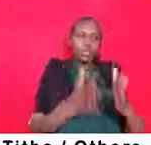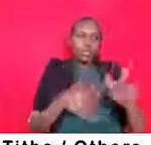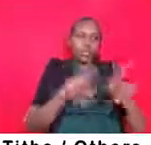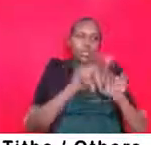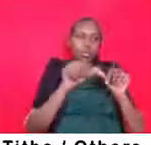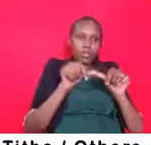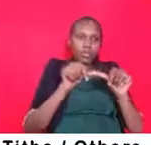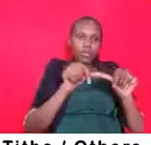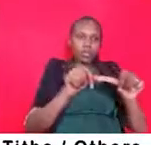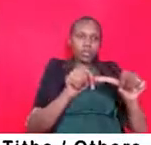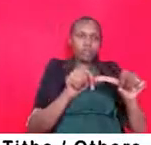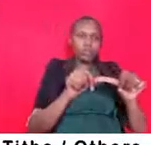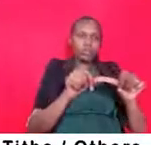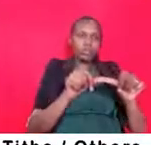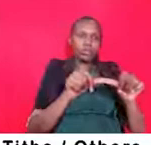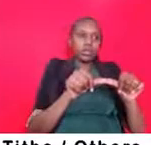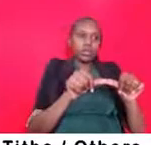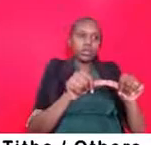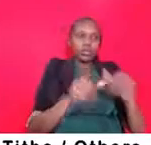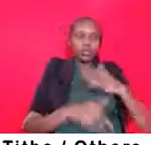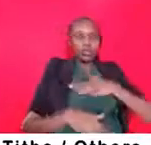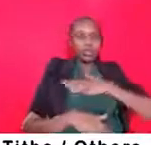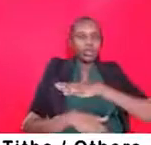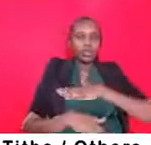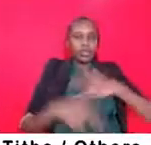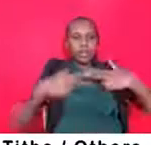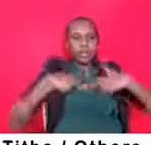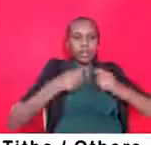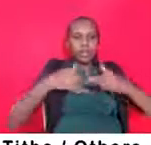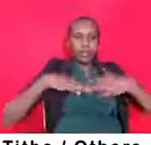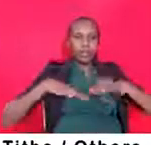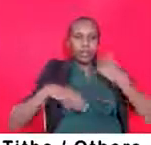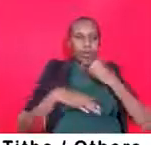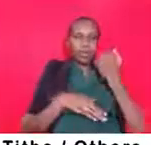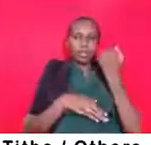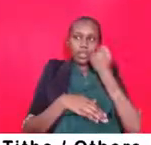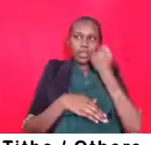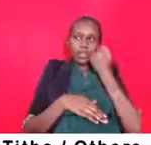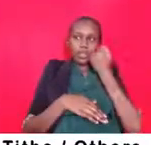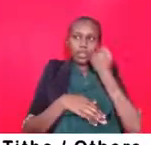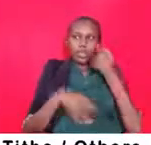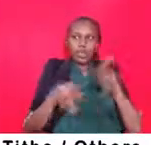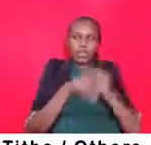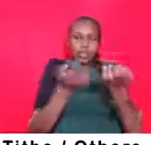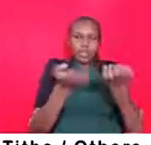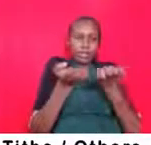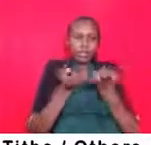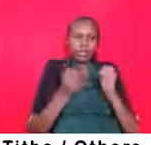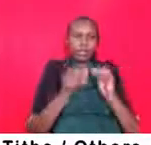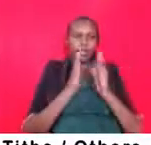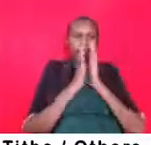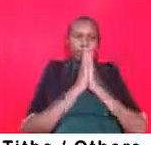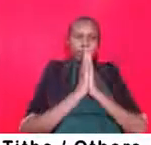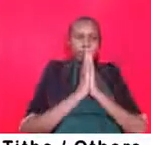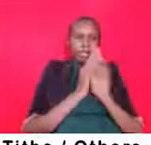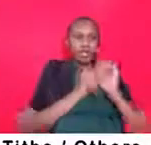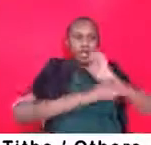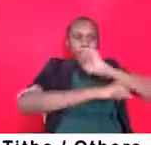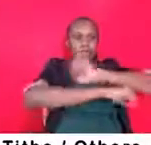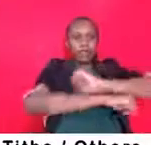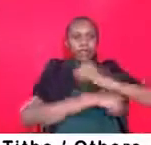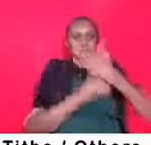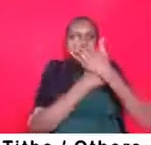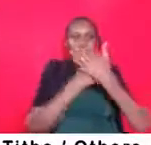you continue, dear Lord, may you please heal everybody who is sick and in need of your prayers, dear Lord. May you cover us with your